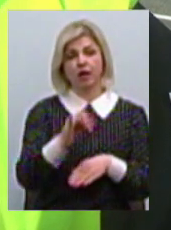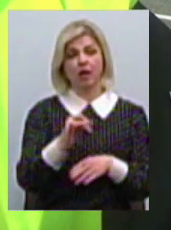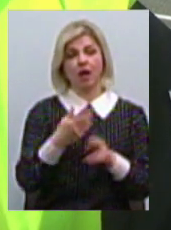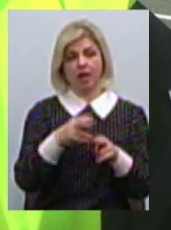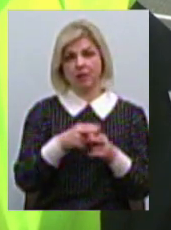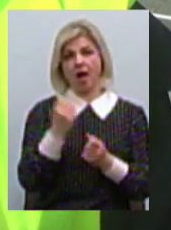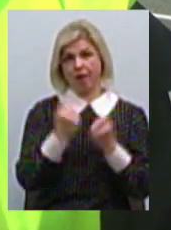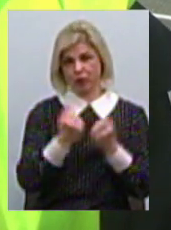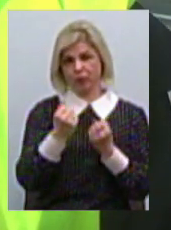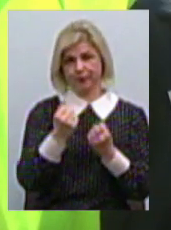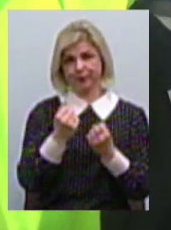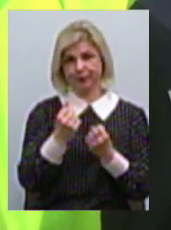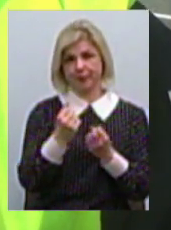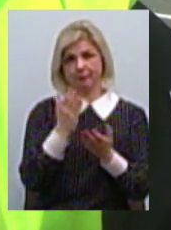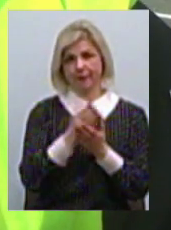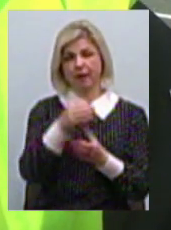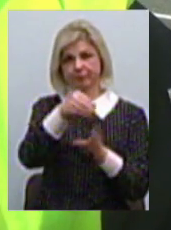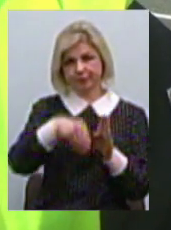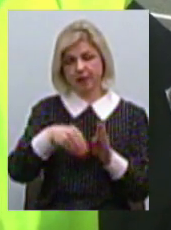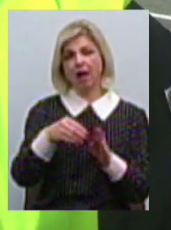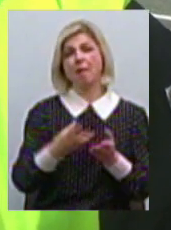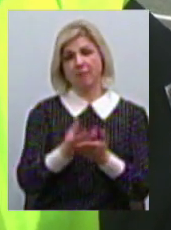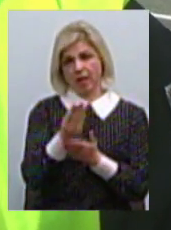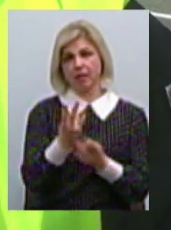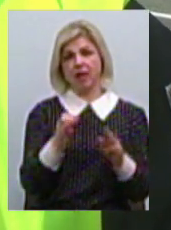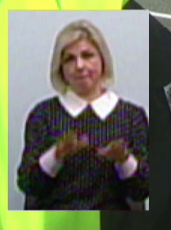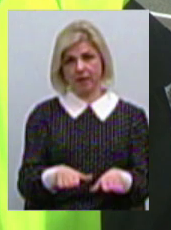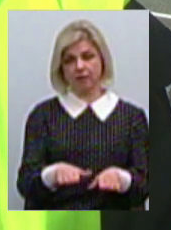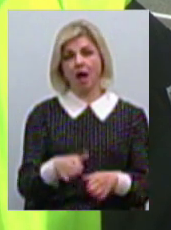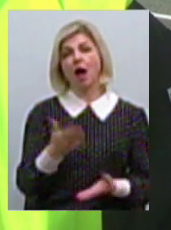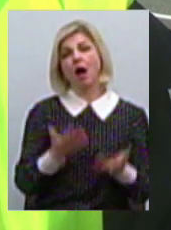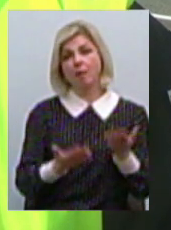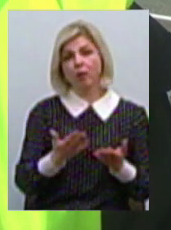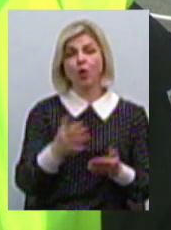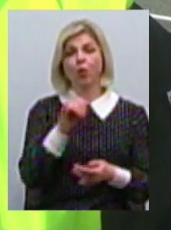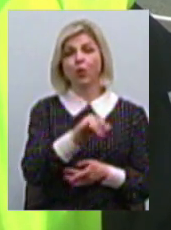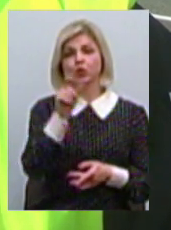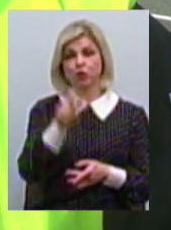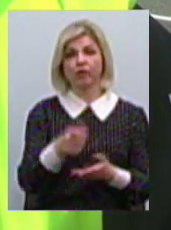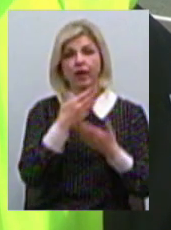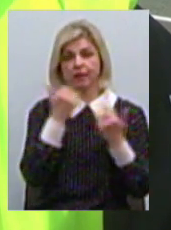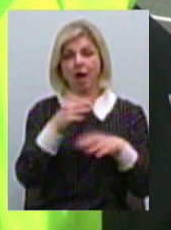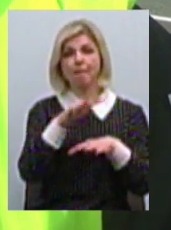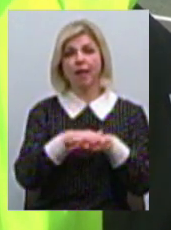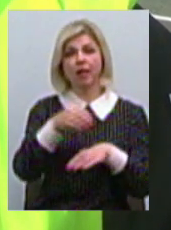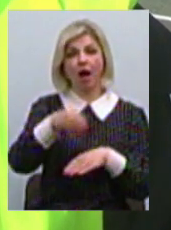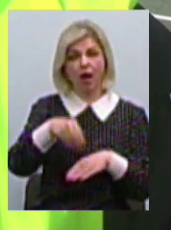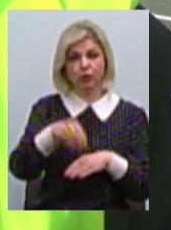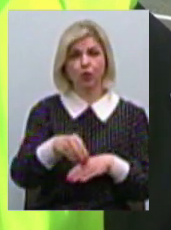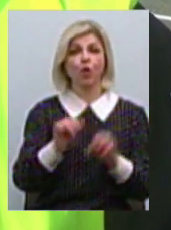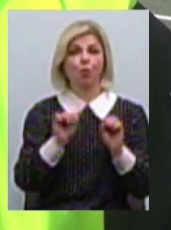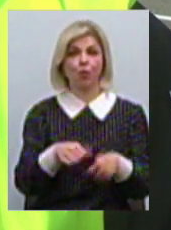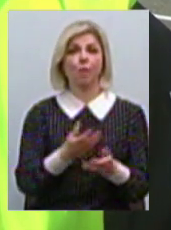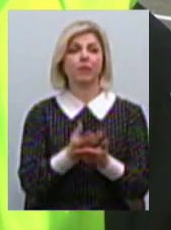терміналом, це сплачується на місці. Або якщо людини немає при собі банківської карти, вона може